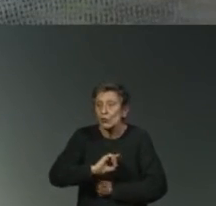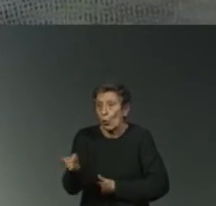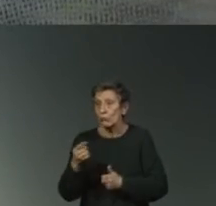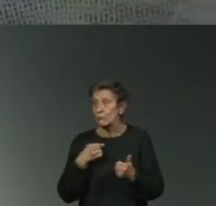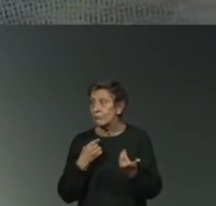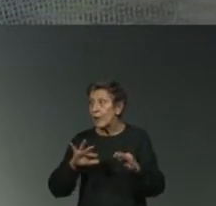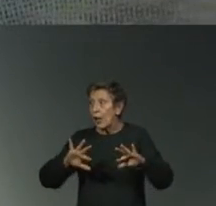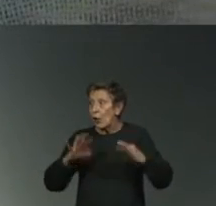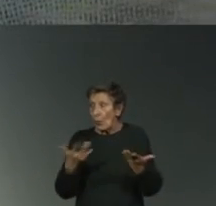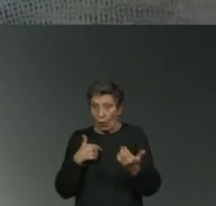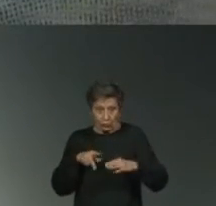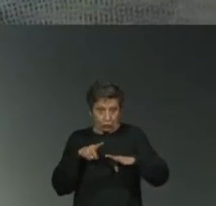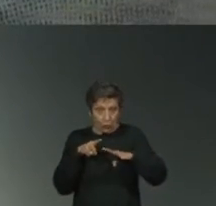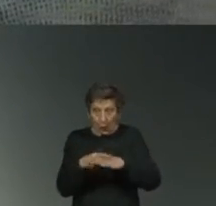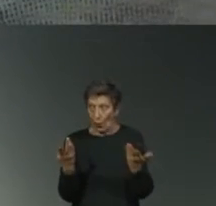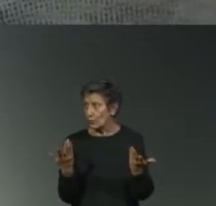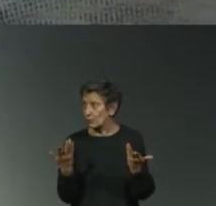général mes romans?